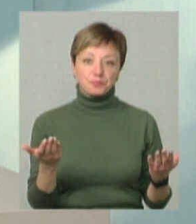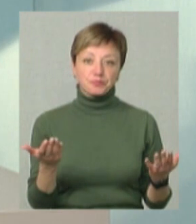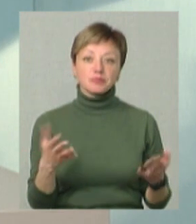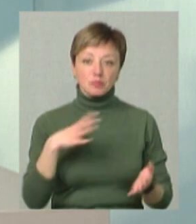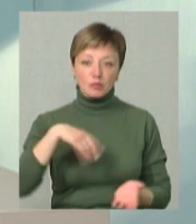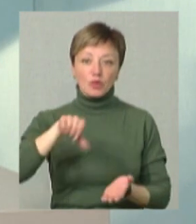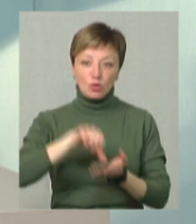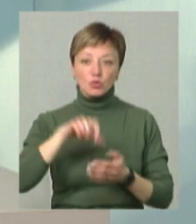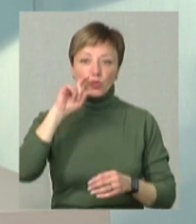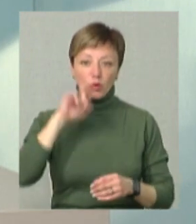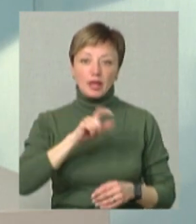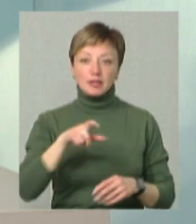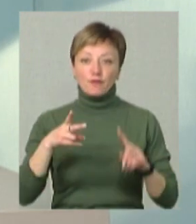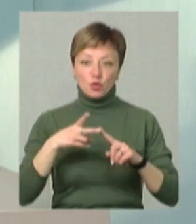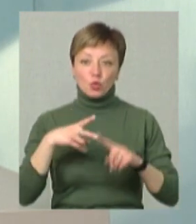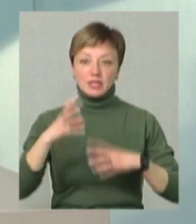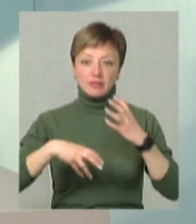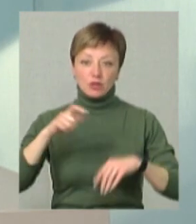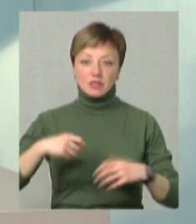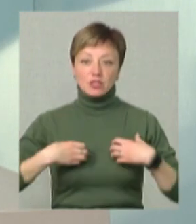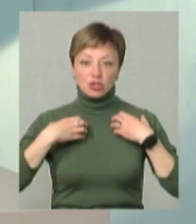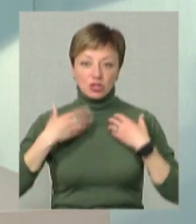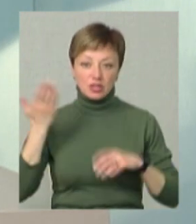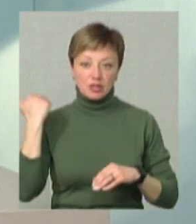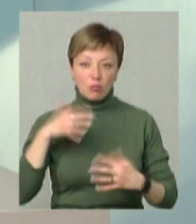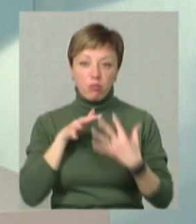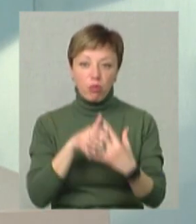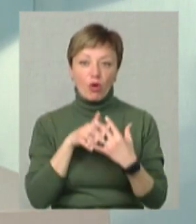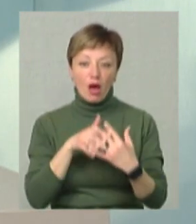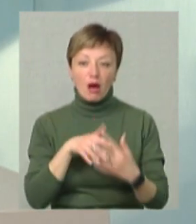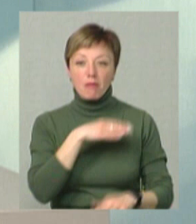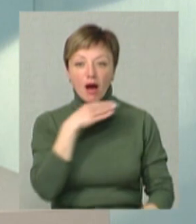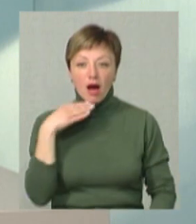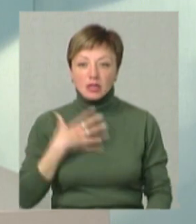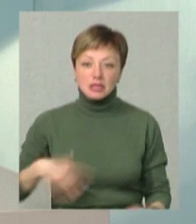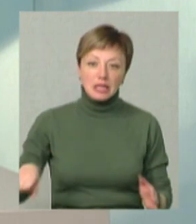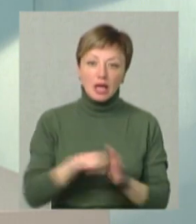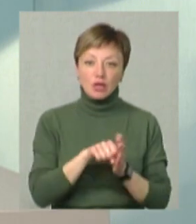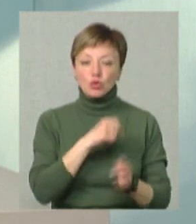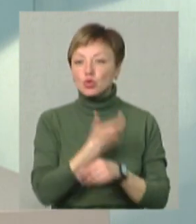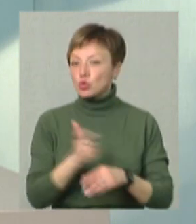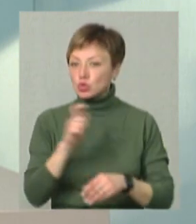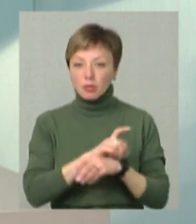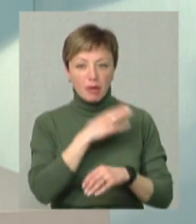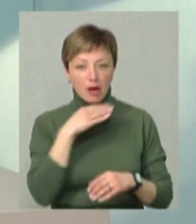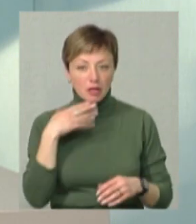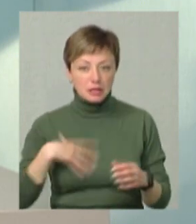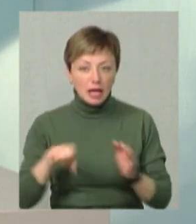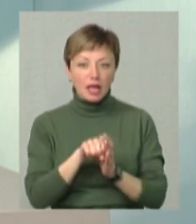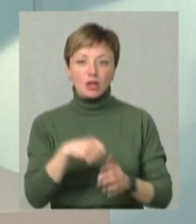брали участь українці у тих страшних боях, багато загинуло, дуже багато загинуло,